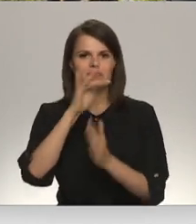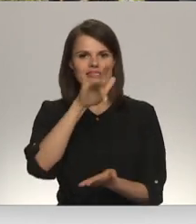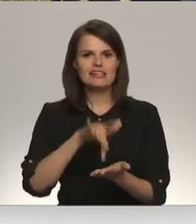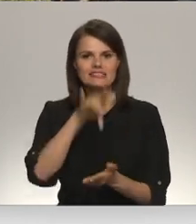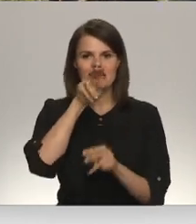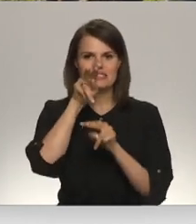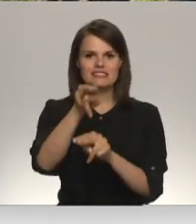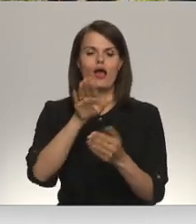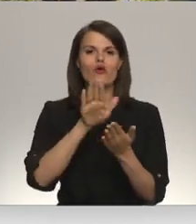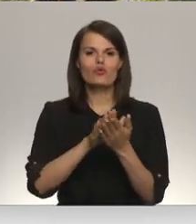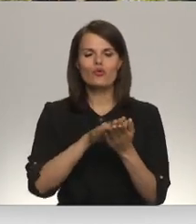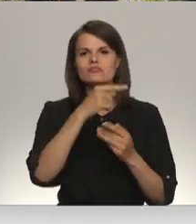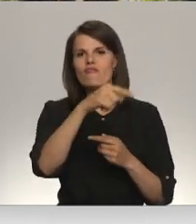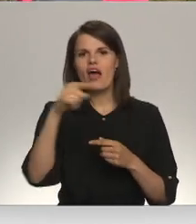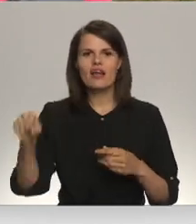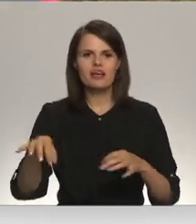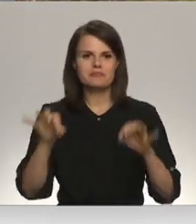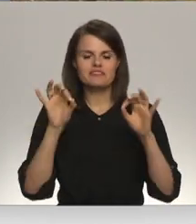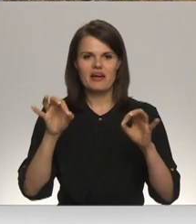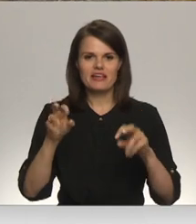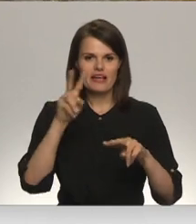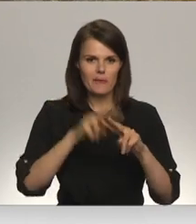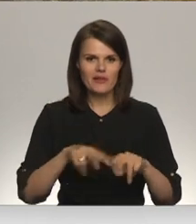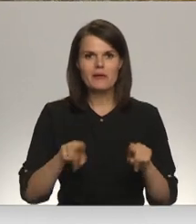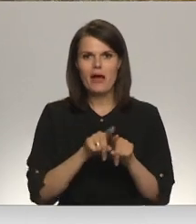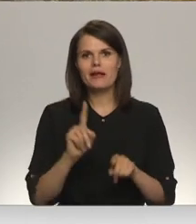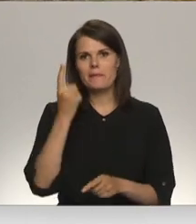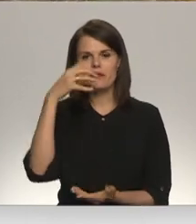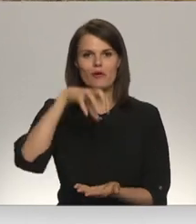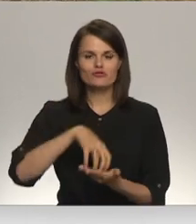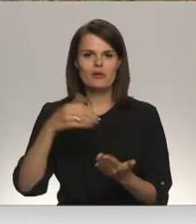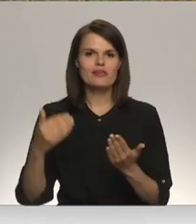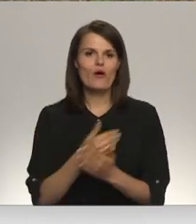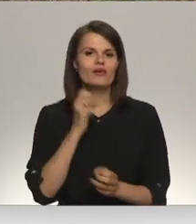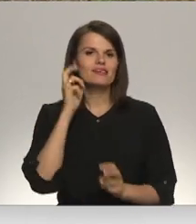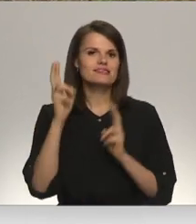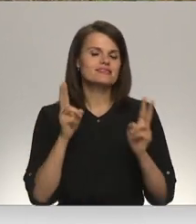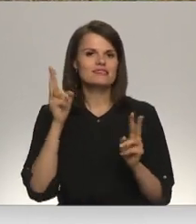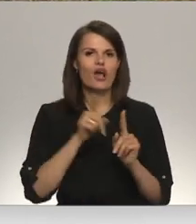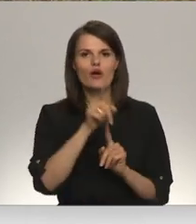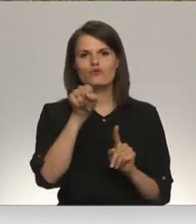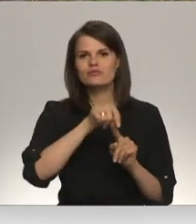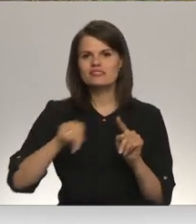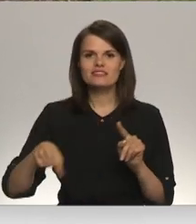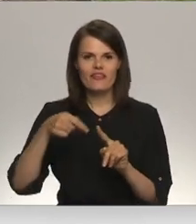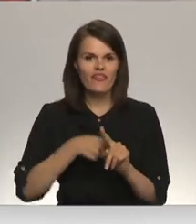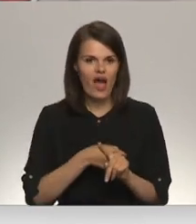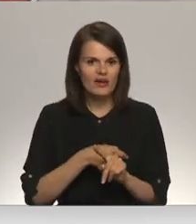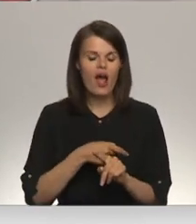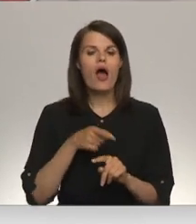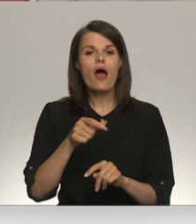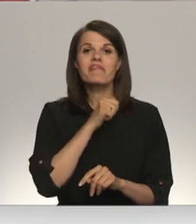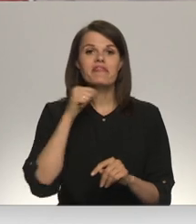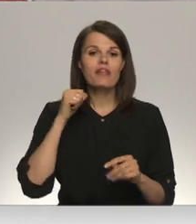ar skatu uz vairākiem nozīmīgiem punktiem. Tas ir arī pirmais objekts jaunajā skaņu starā. Autori idejai, ka Talsu